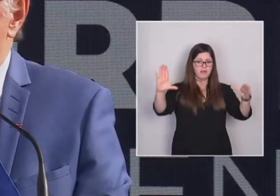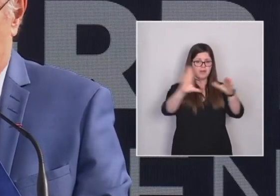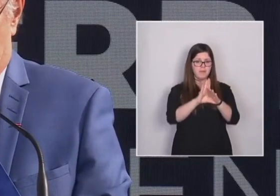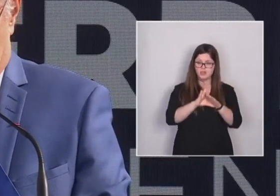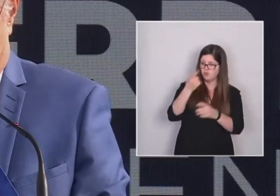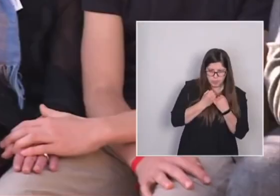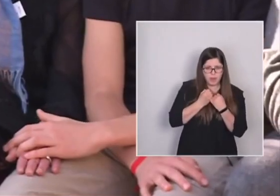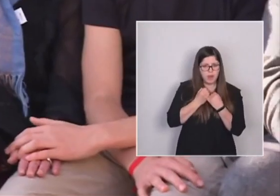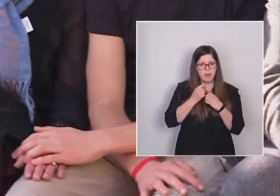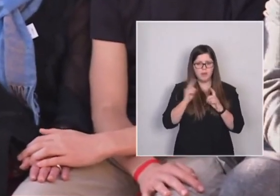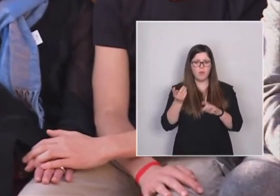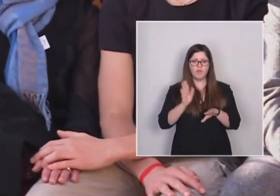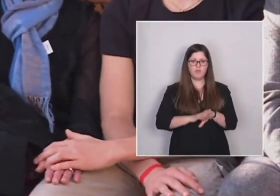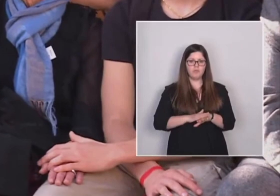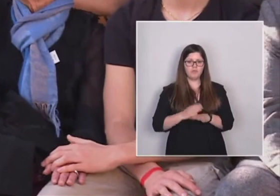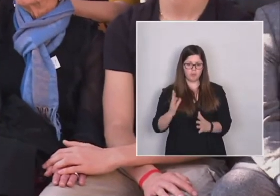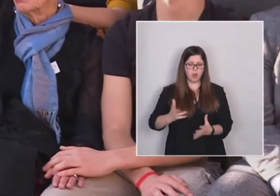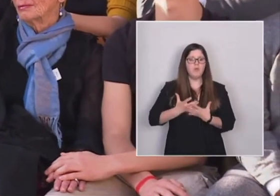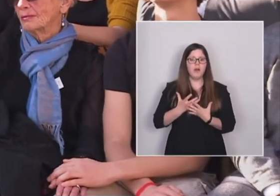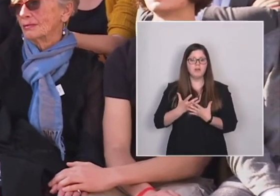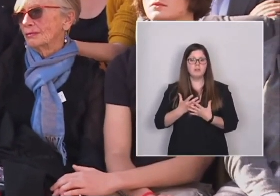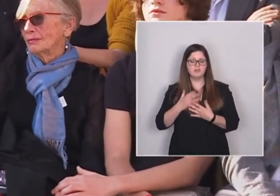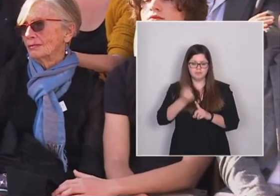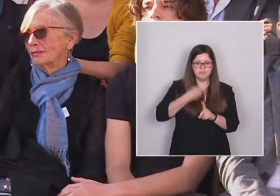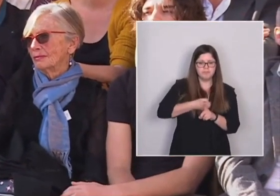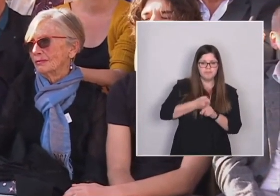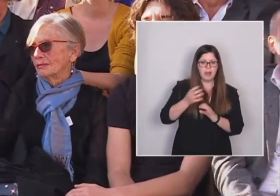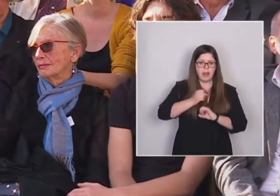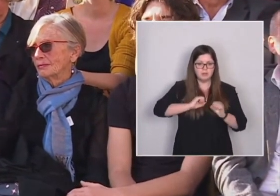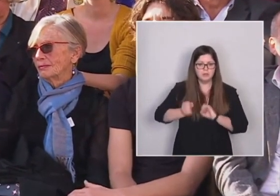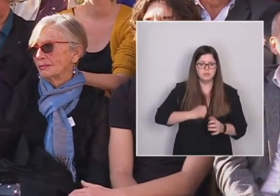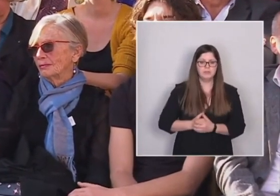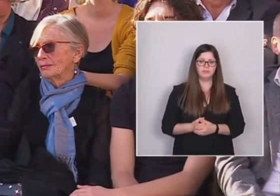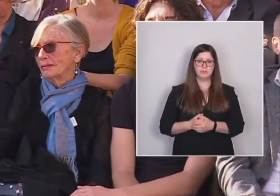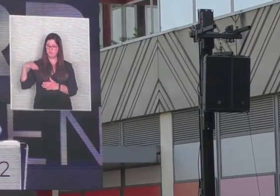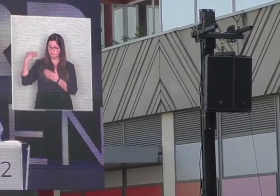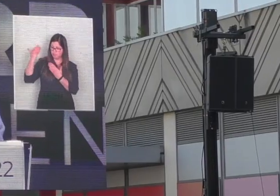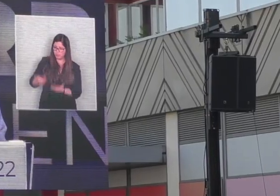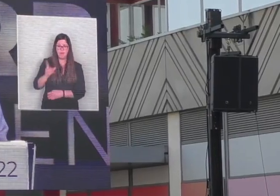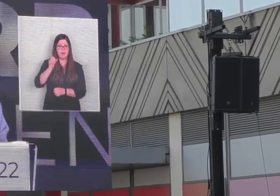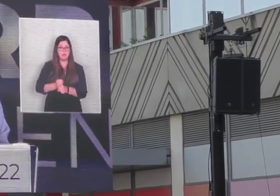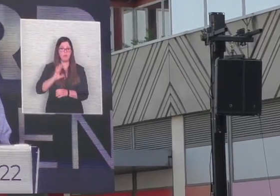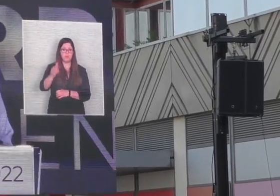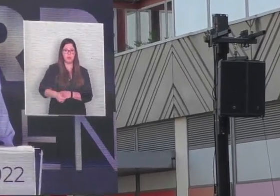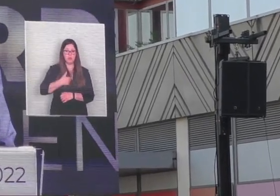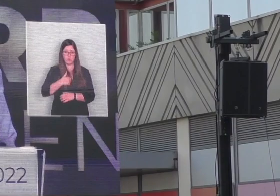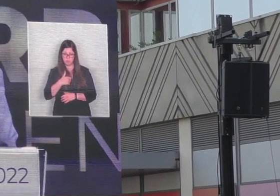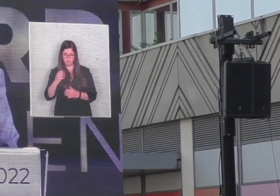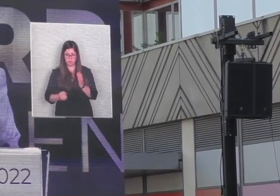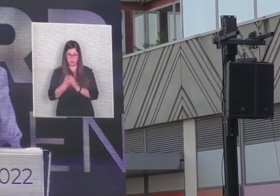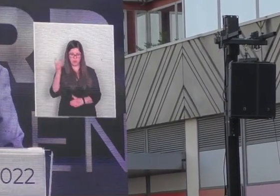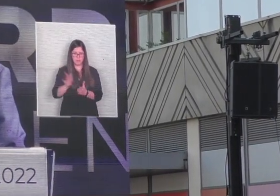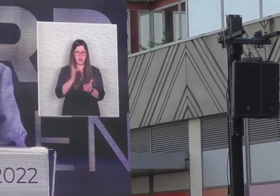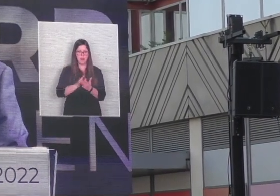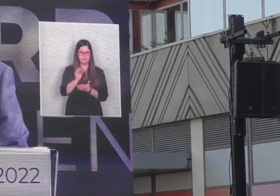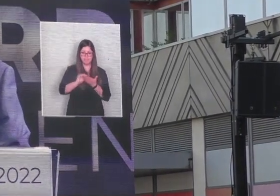n'avons pas oublié ». 20 ans après, nous allons écrire une nouvelle page du récit de ce drame qui n'est comparable à aucun autre dans